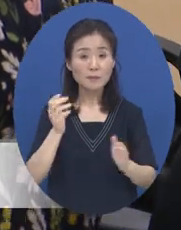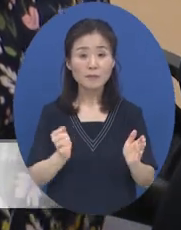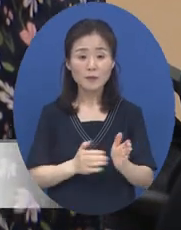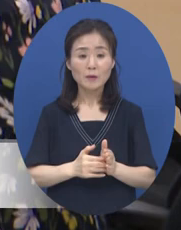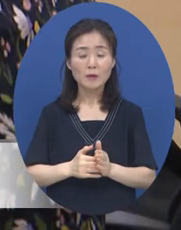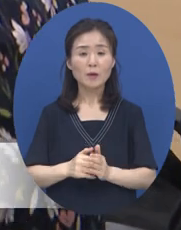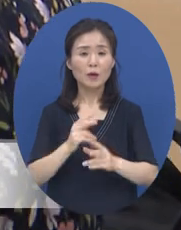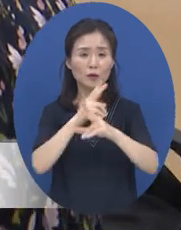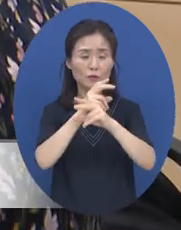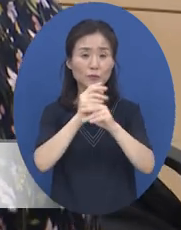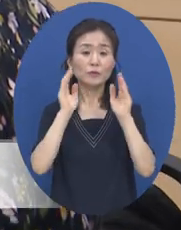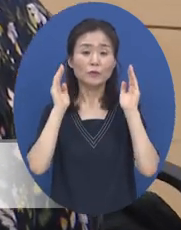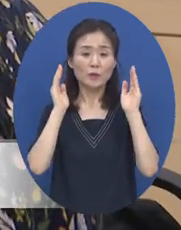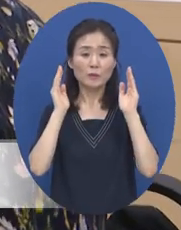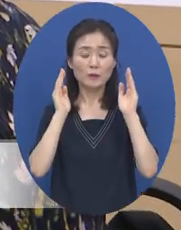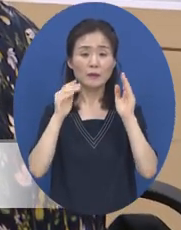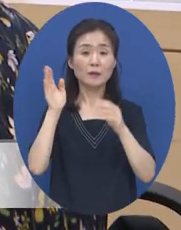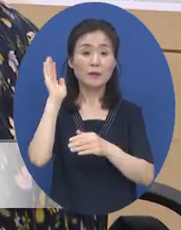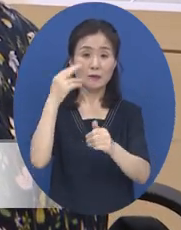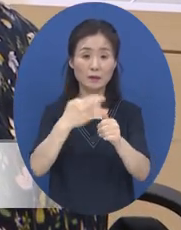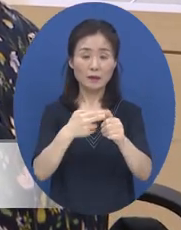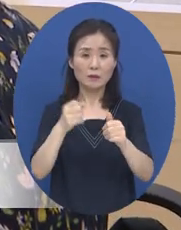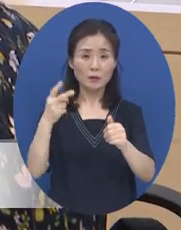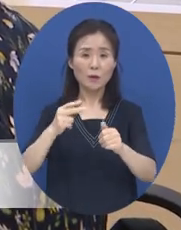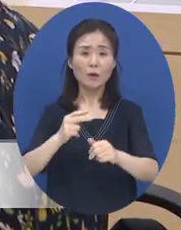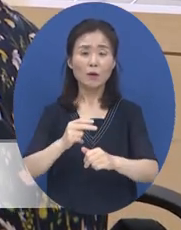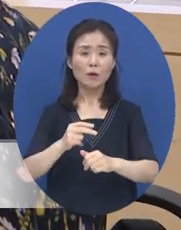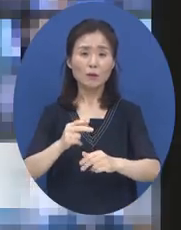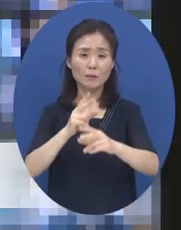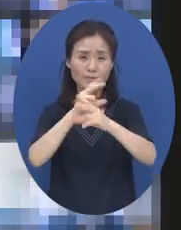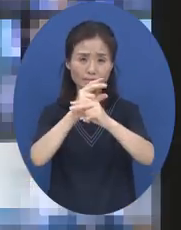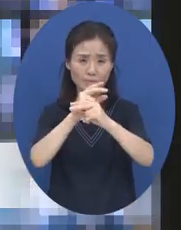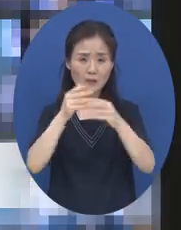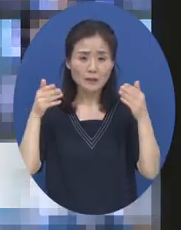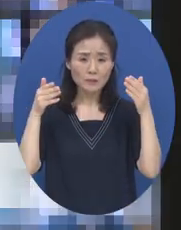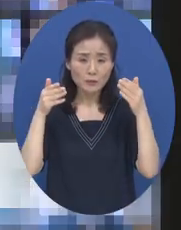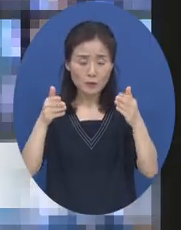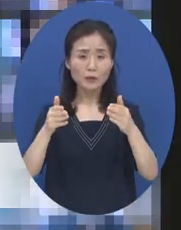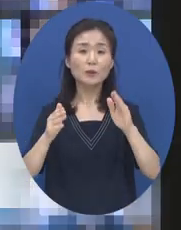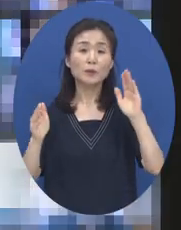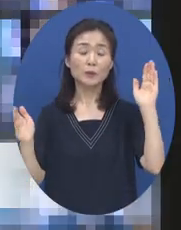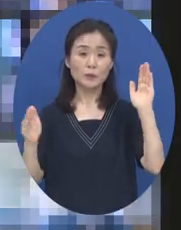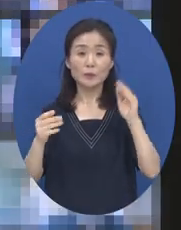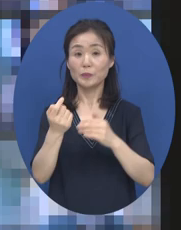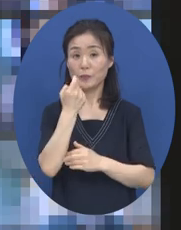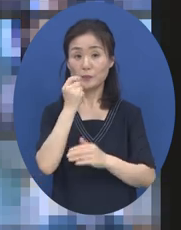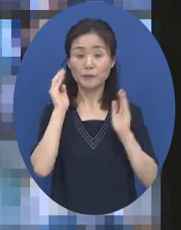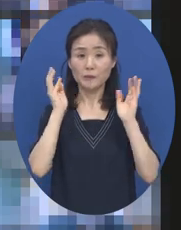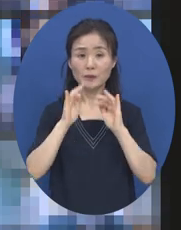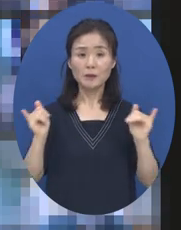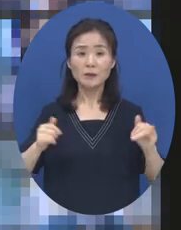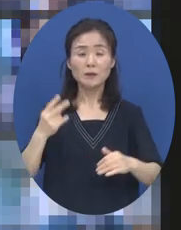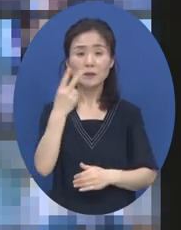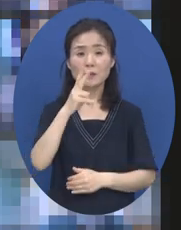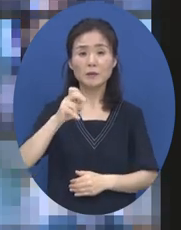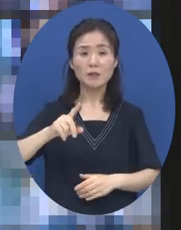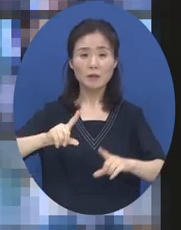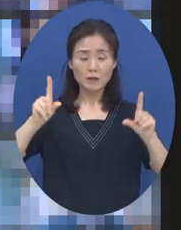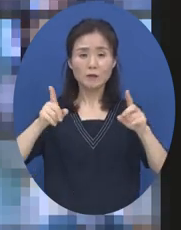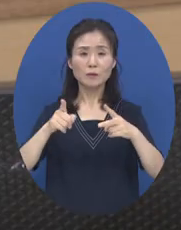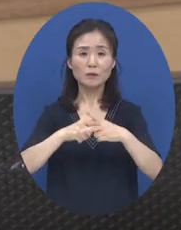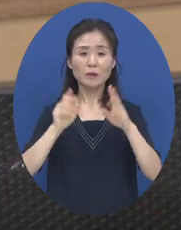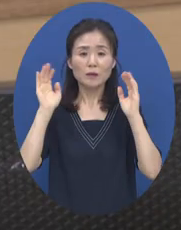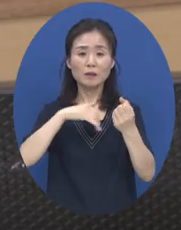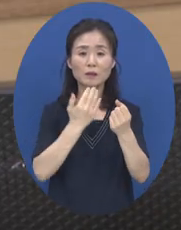온라인 줌으로 수업을 진행하는 강사, 그리고 비대면이지만 이에 집중하는 교육생들. 2021년 초등학력